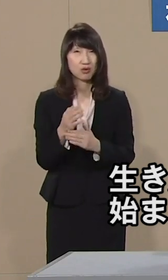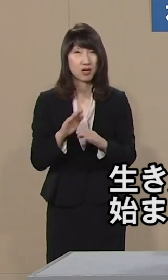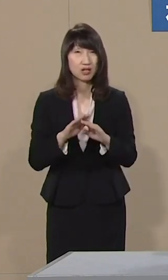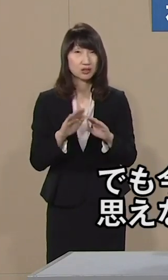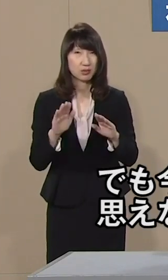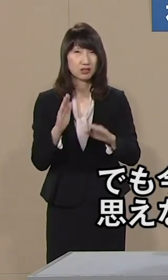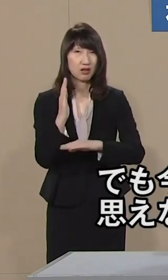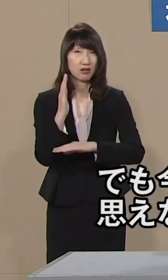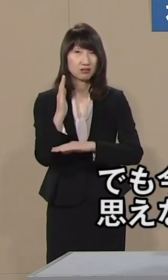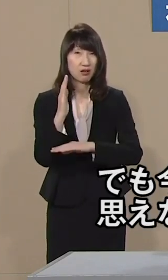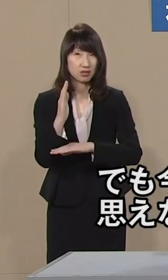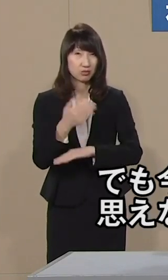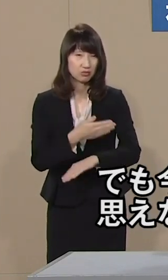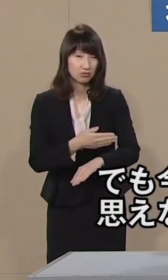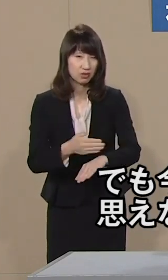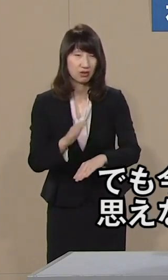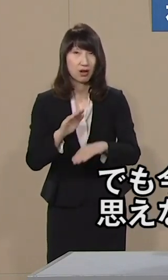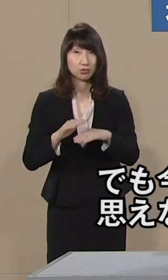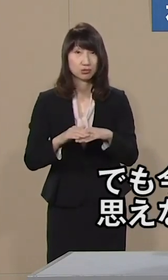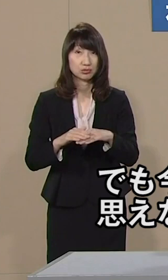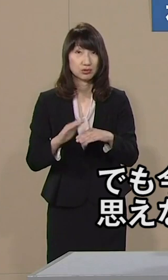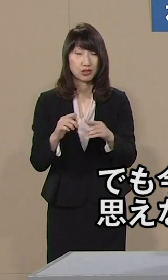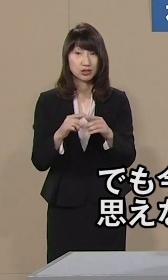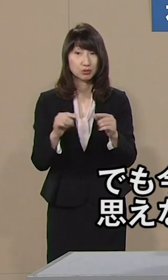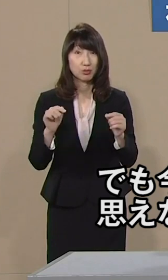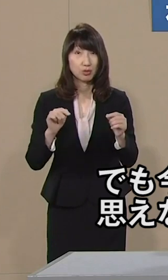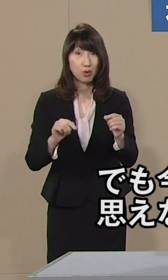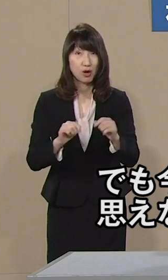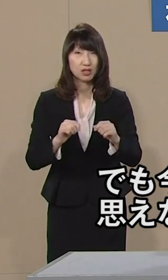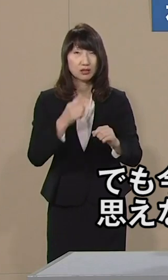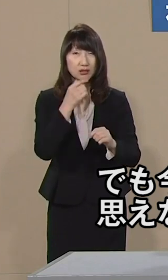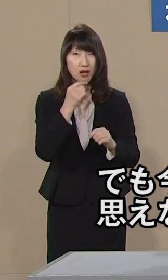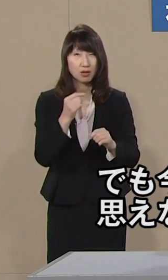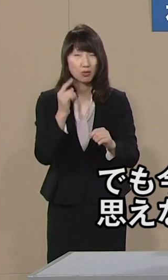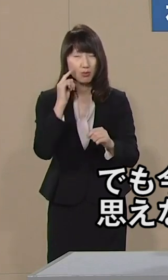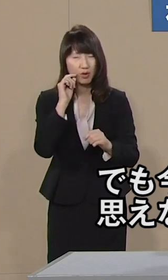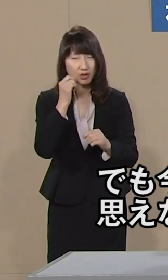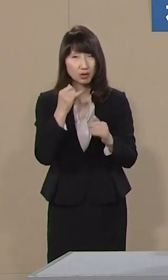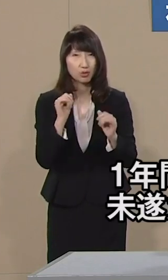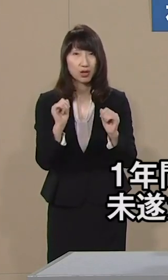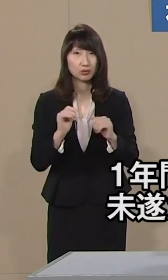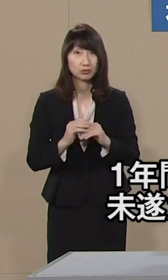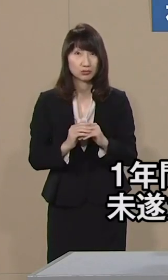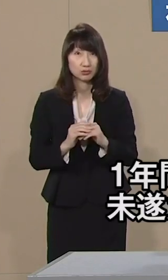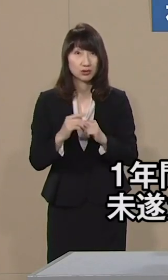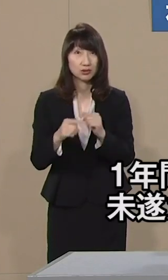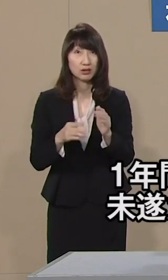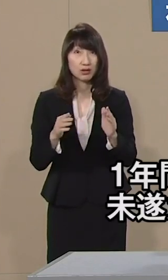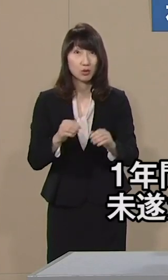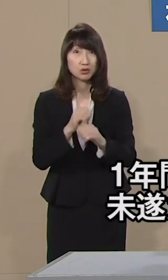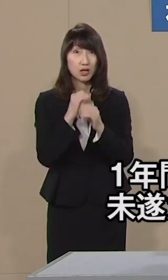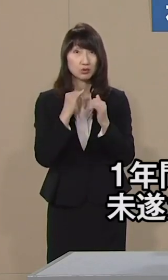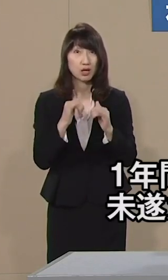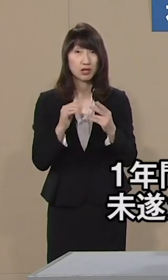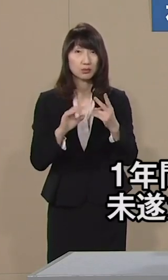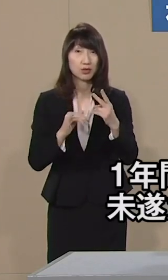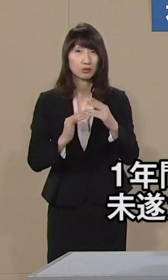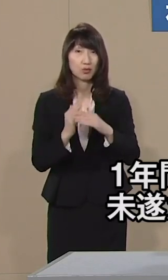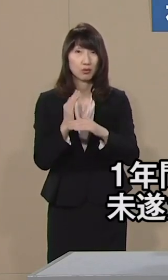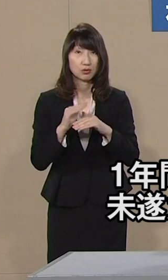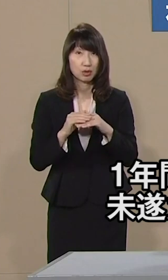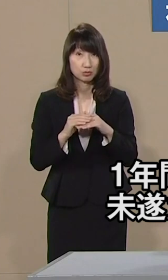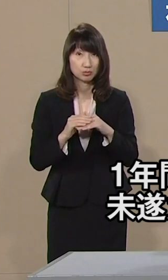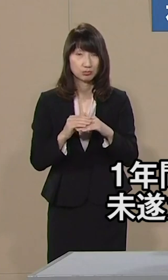キャリアでも今この国ではいきたいとすら思えない人々が多くいます1年間の自殺者2万人を